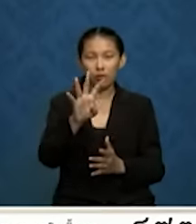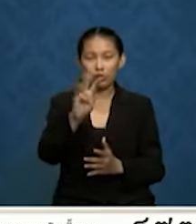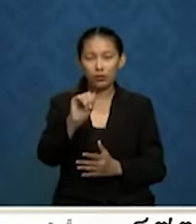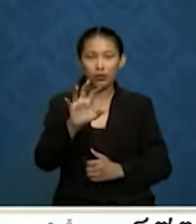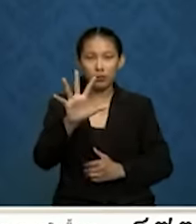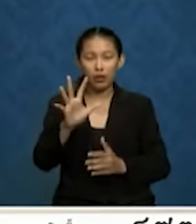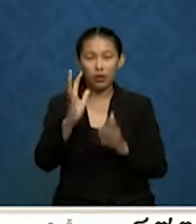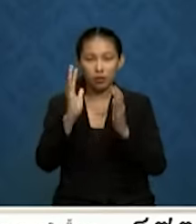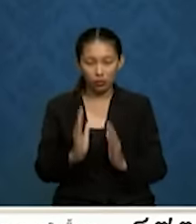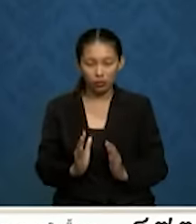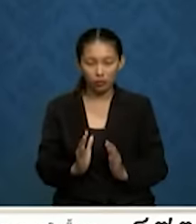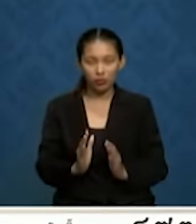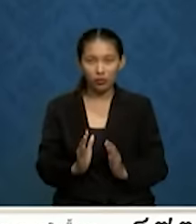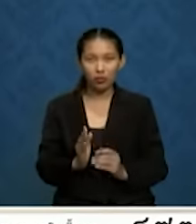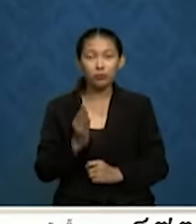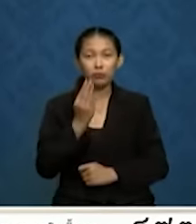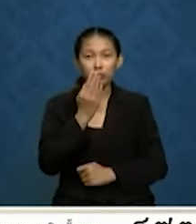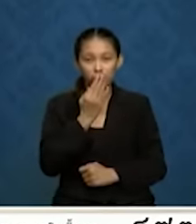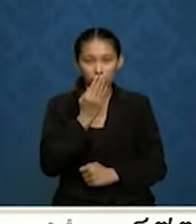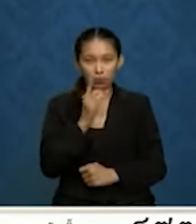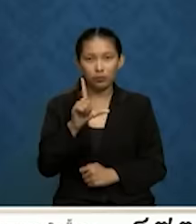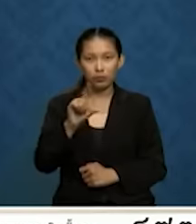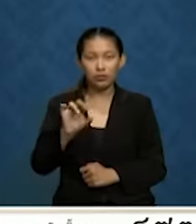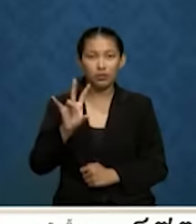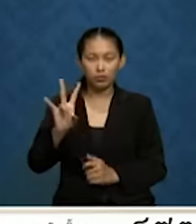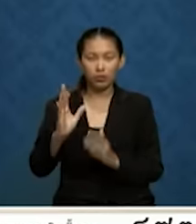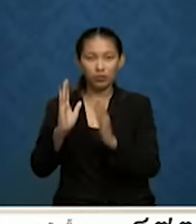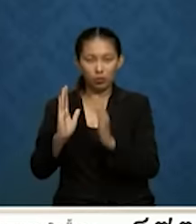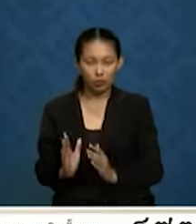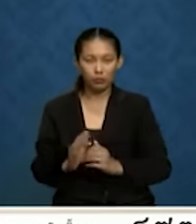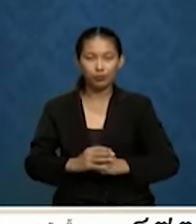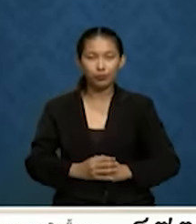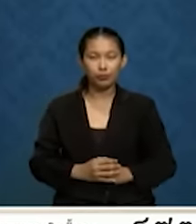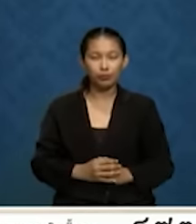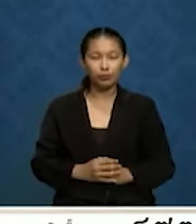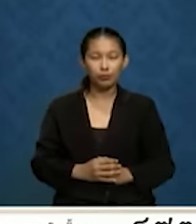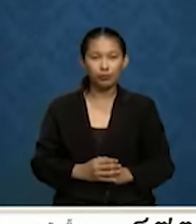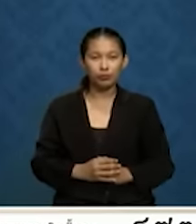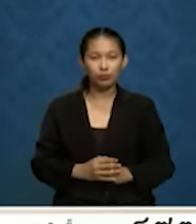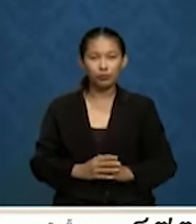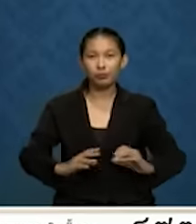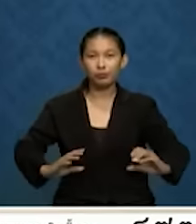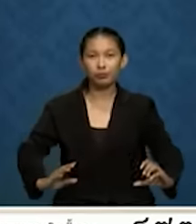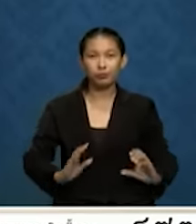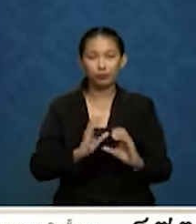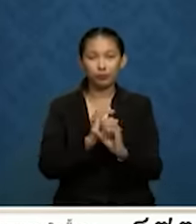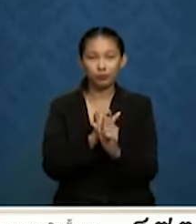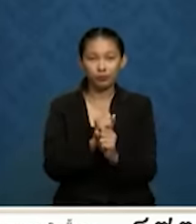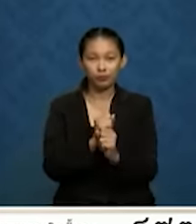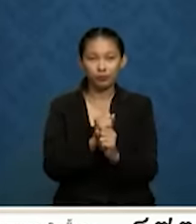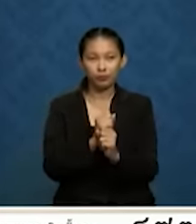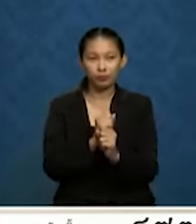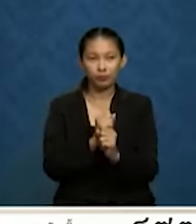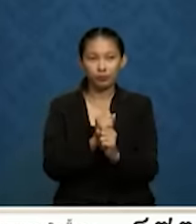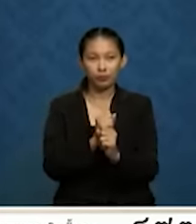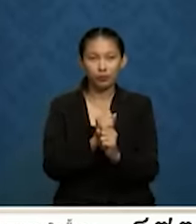145ท่านงดออกเสียง27ท่านนะครับก็เป็นอันว่านางส